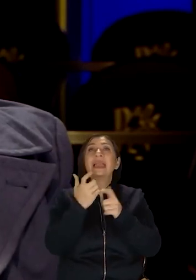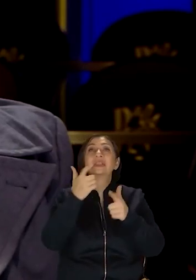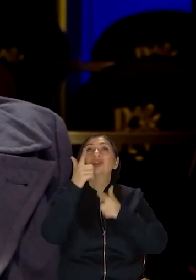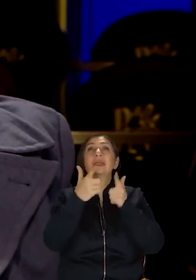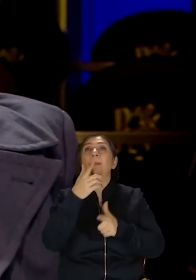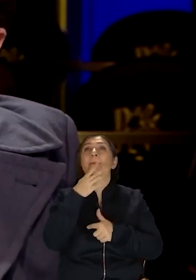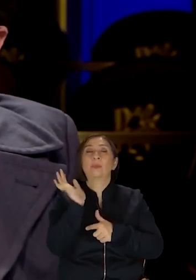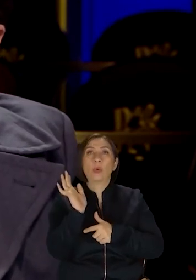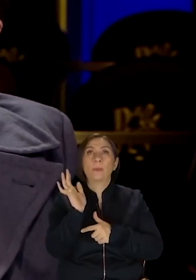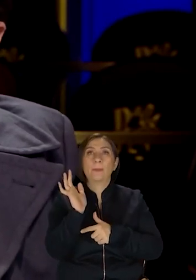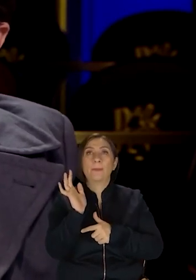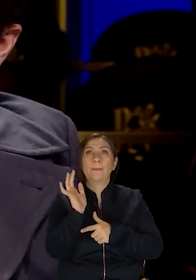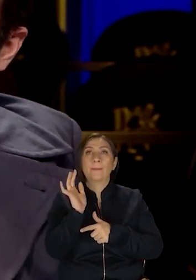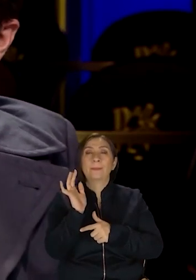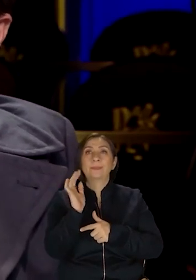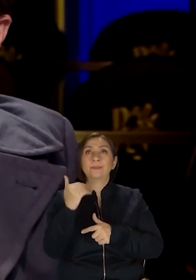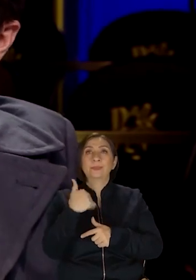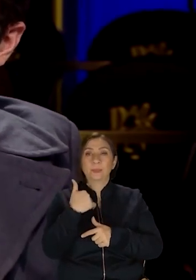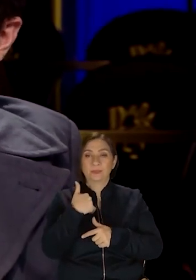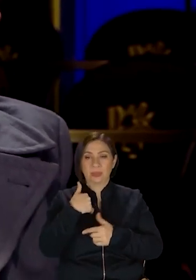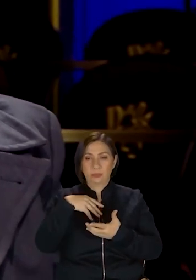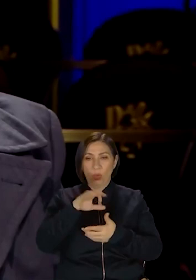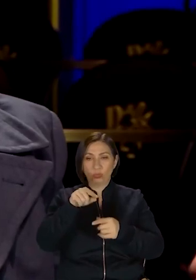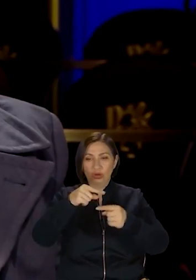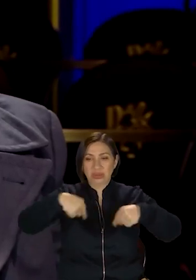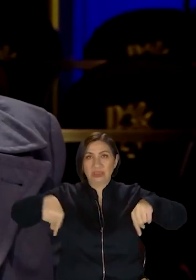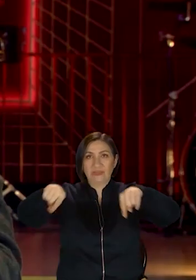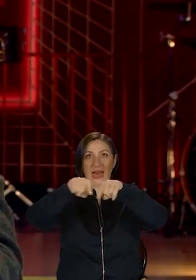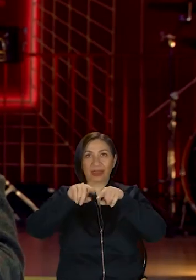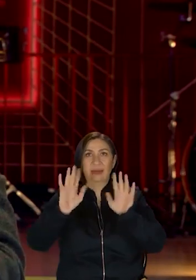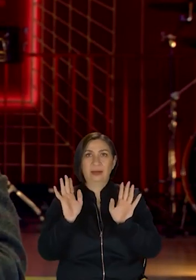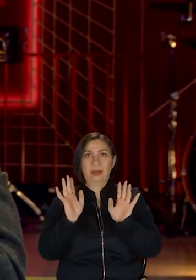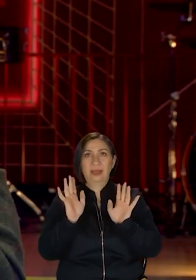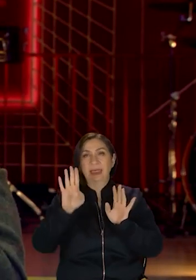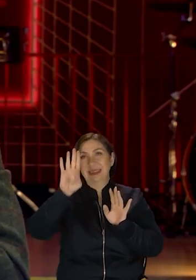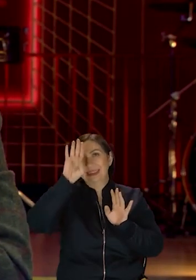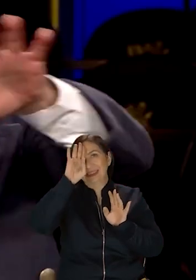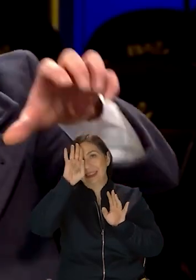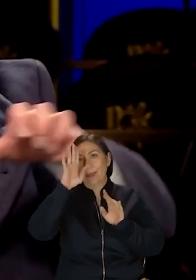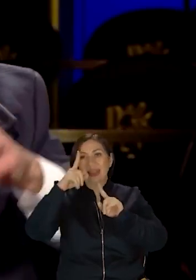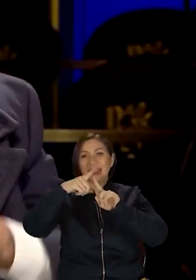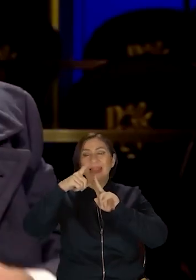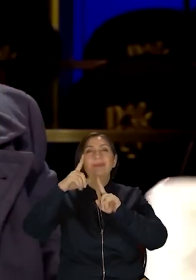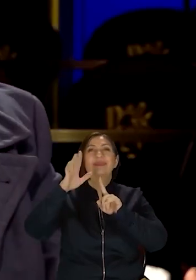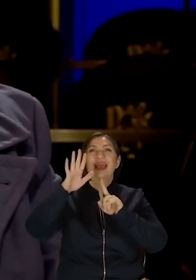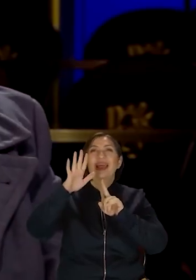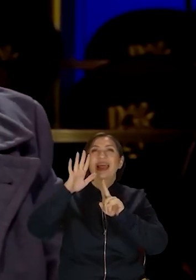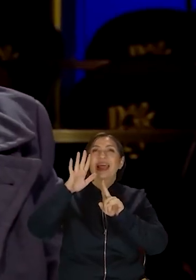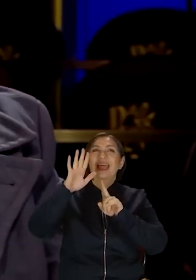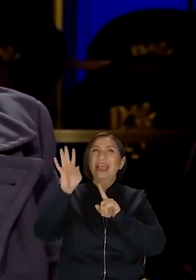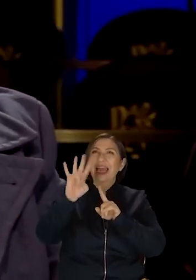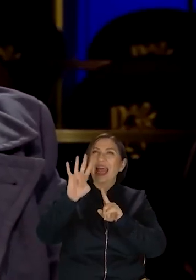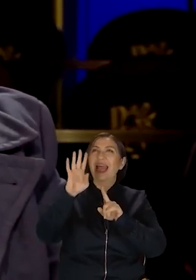nerede çekildiğini, ama yani benim kısımlarım bu civarlarda çekildi. Yani İstanbul, Trakya civarında çekildiğini